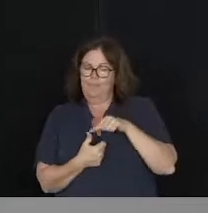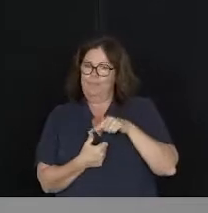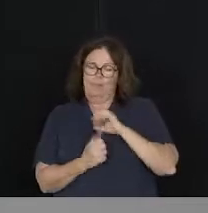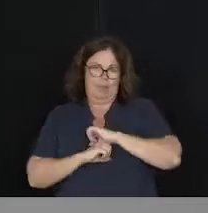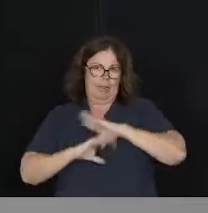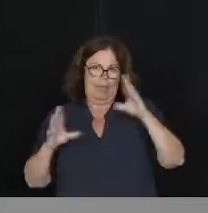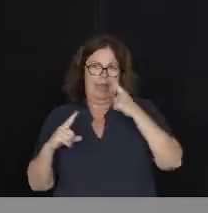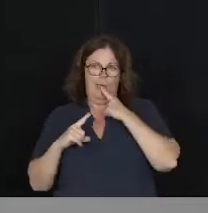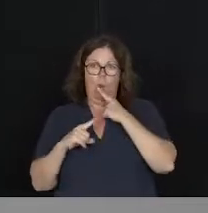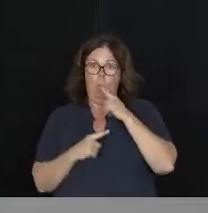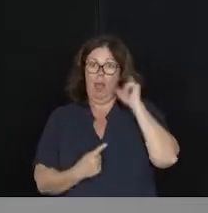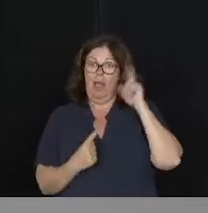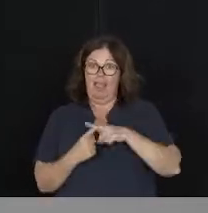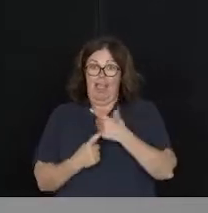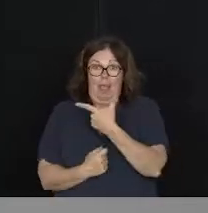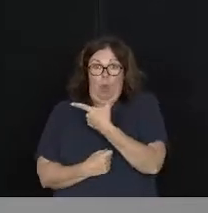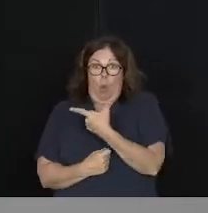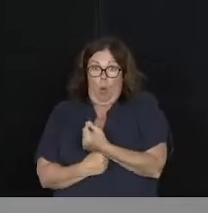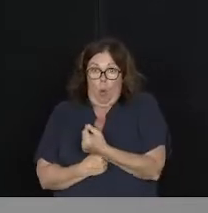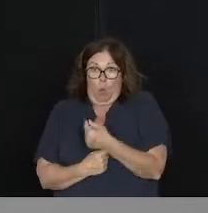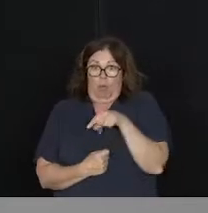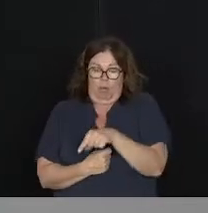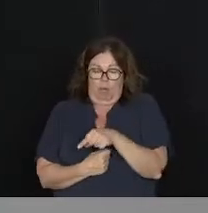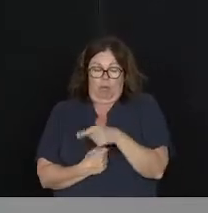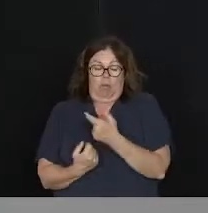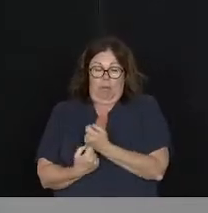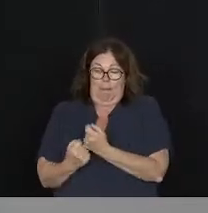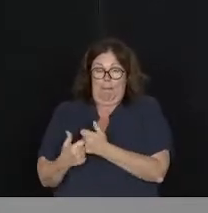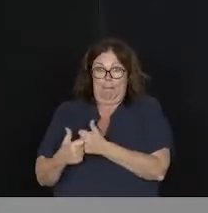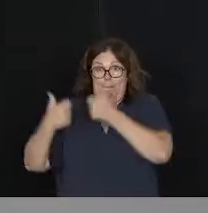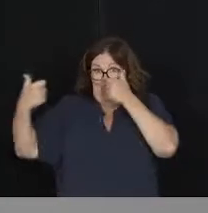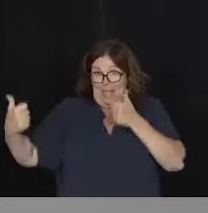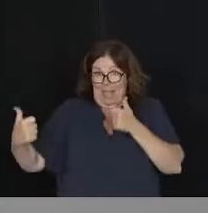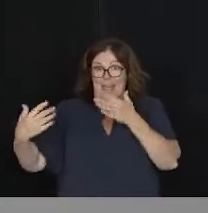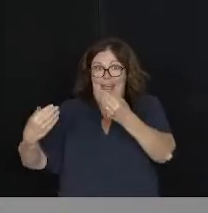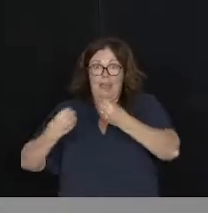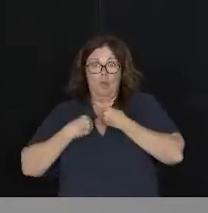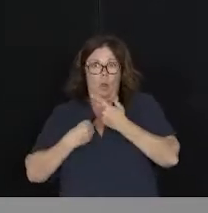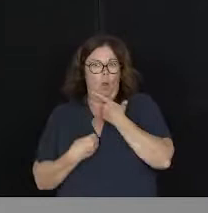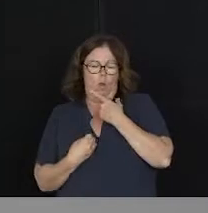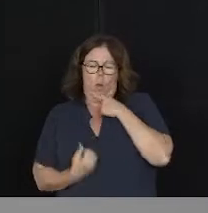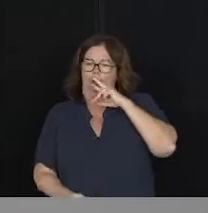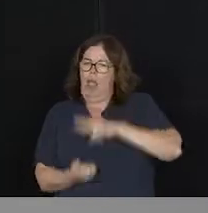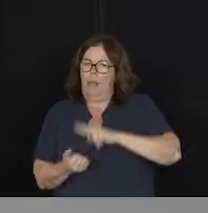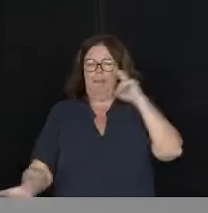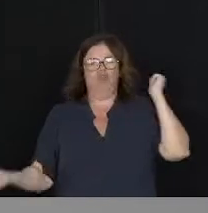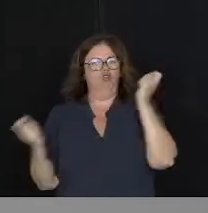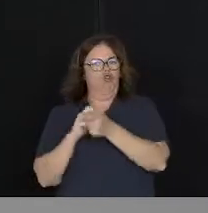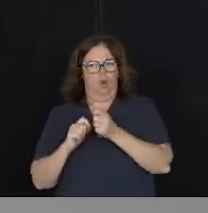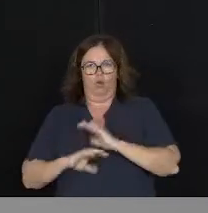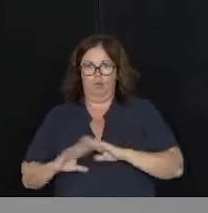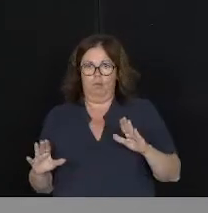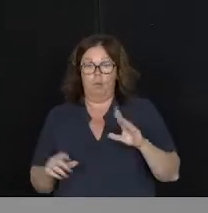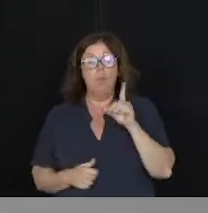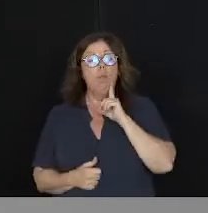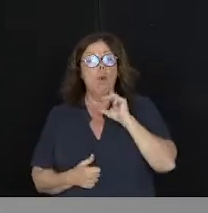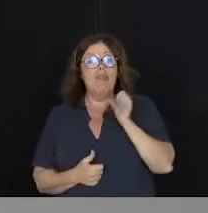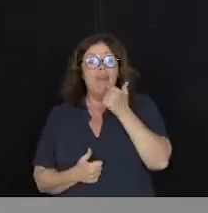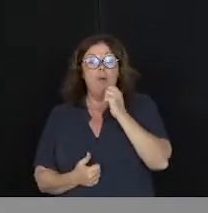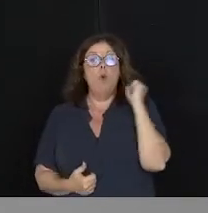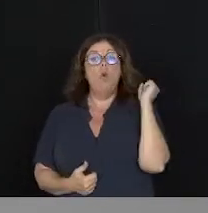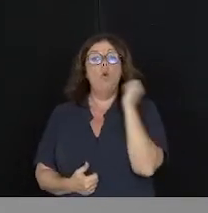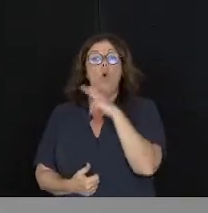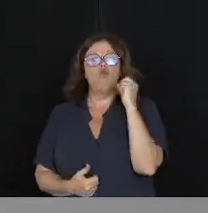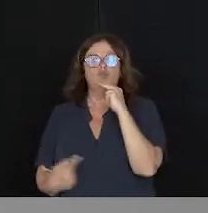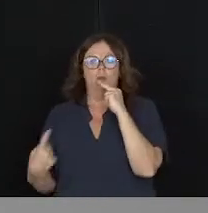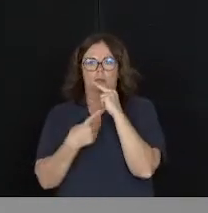modalités du partage conjugal, et la guerre impose un changement de rythme. Et c'est tout d'abord l'urgence qui